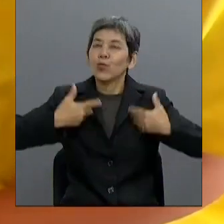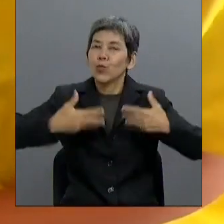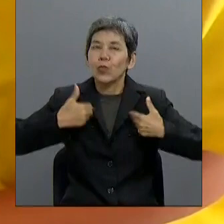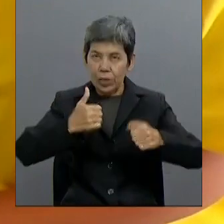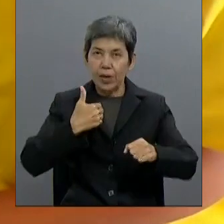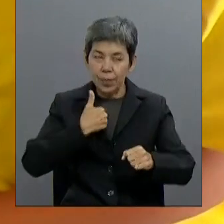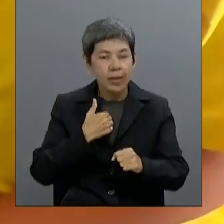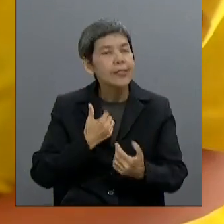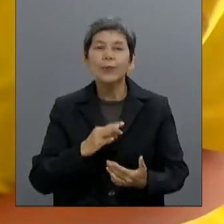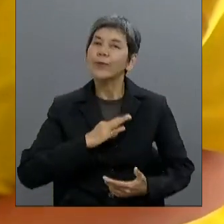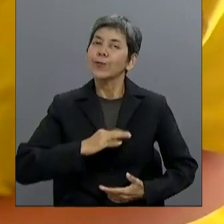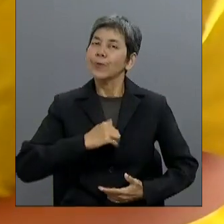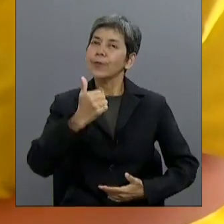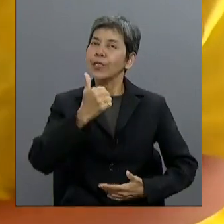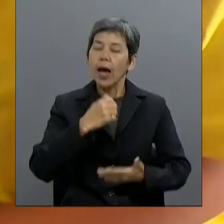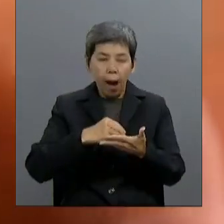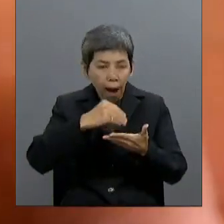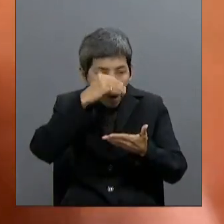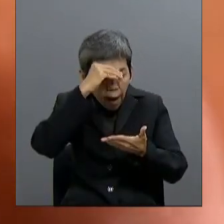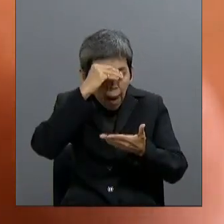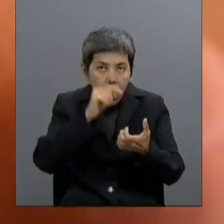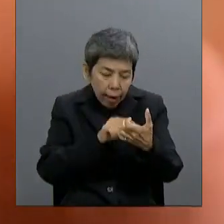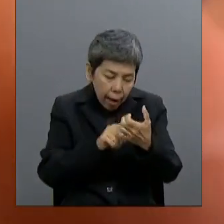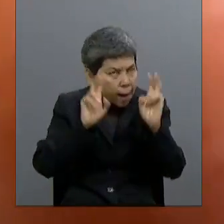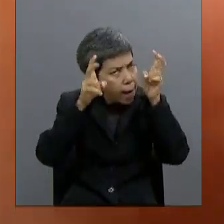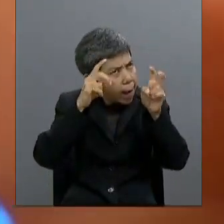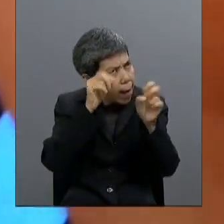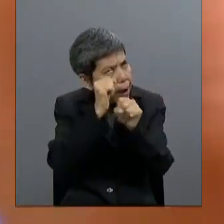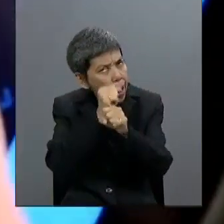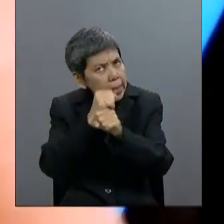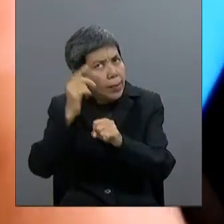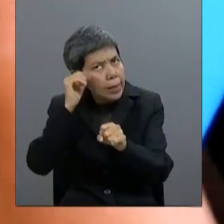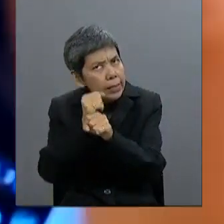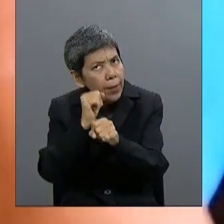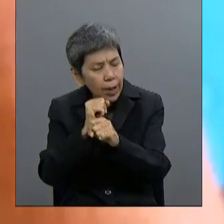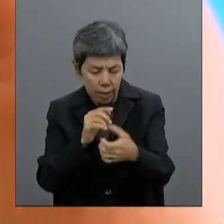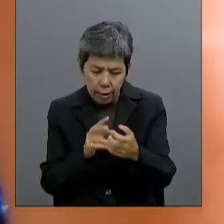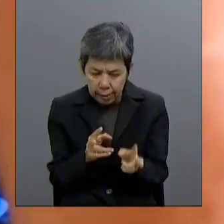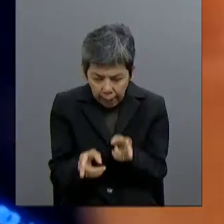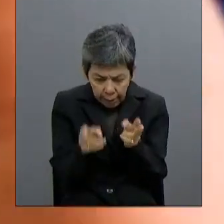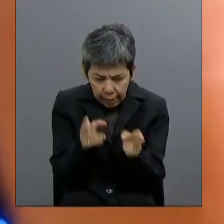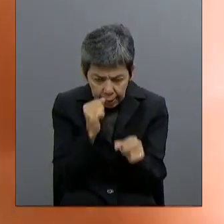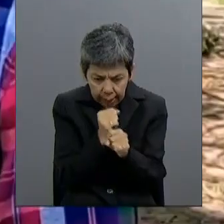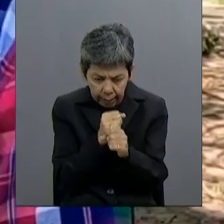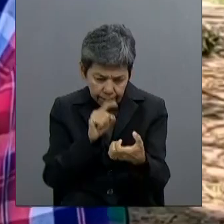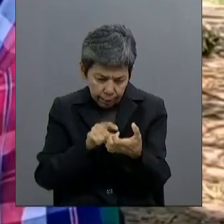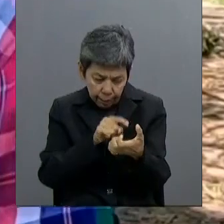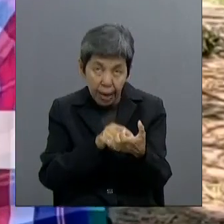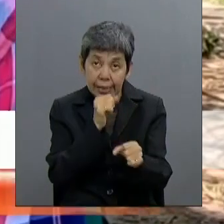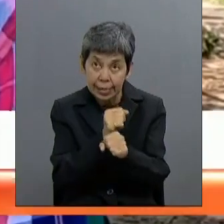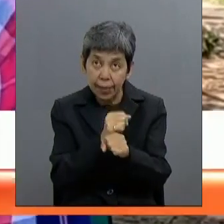และเป็นกันเองที่ได้เรียนรู้ด้วยการคิดเรื่องและถ่ายทําและตัดต่อด้วยแอปในมือถือ